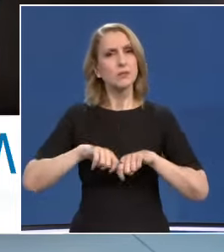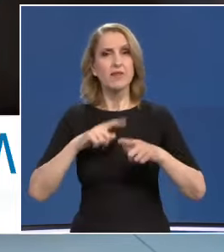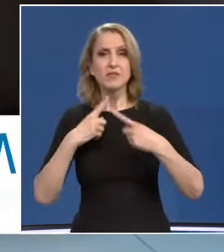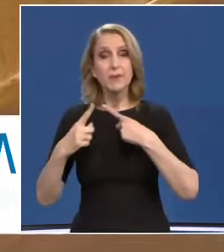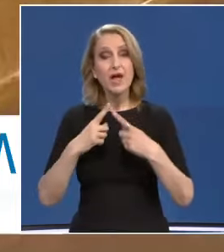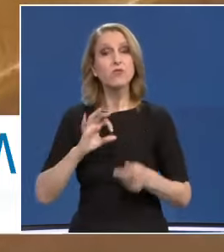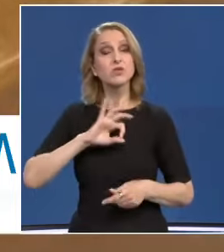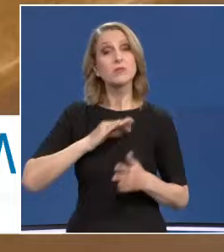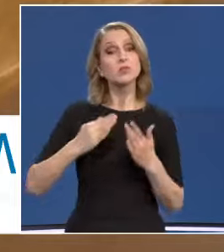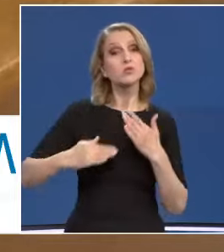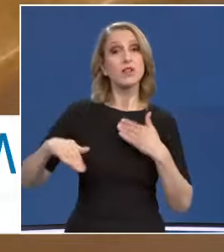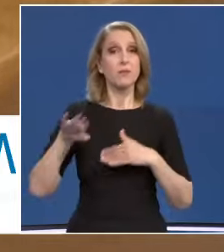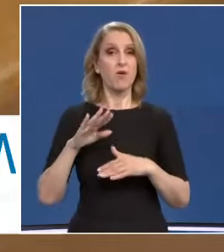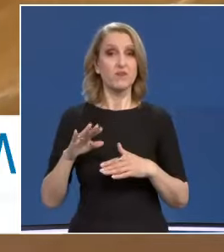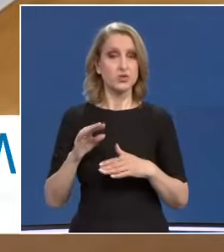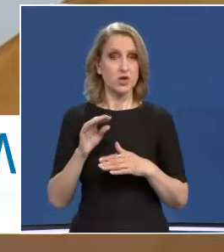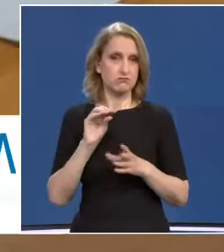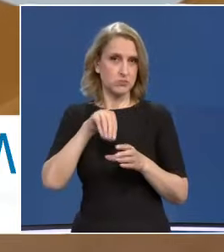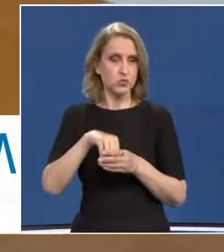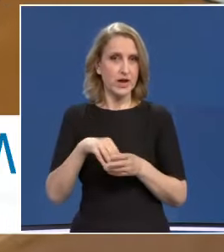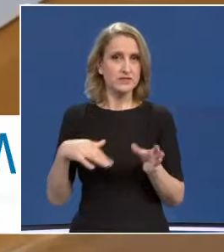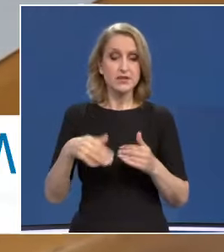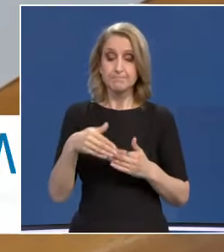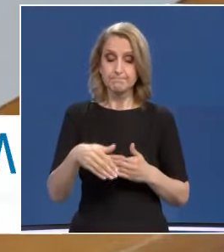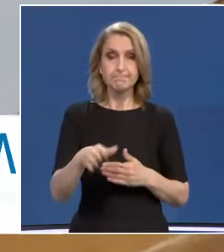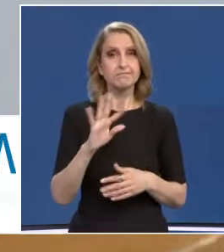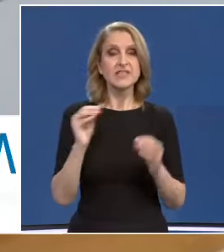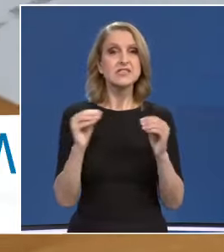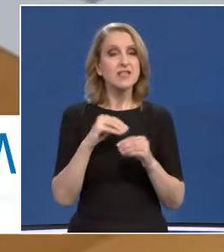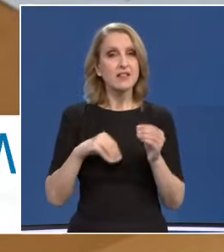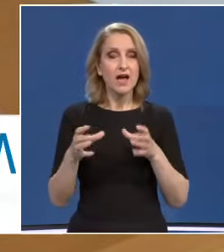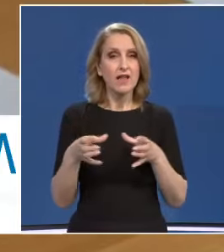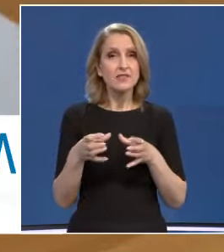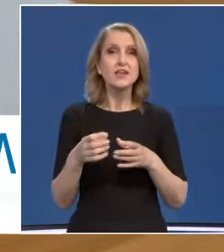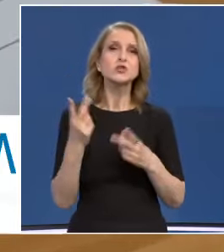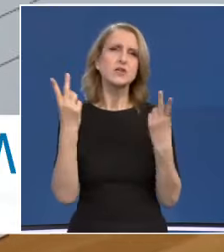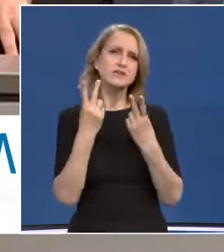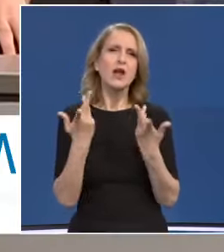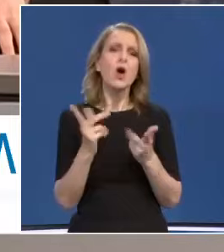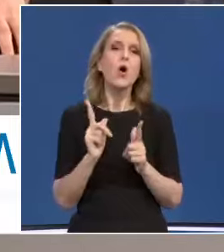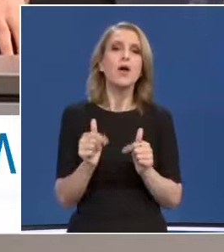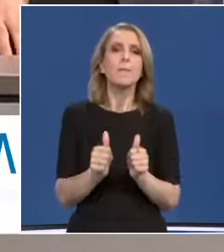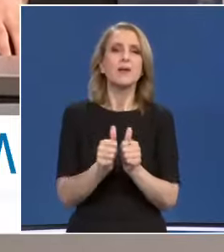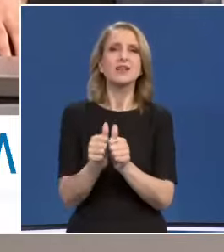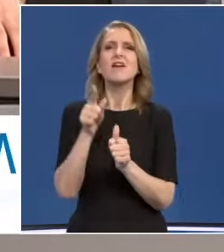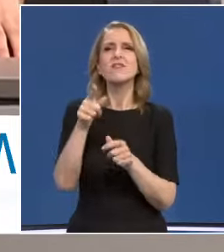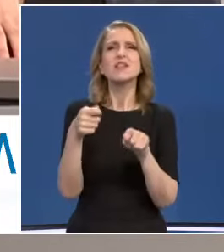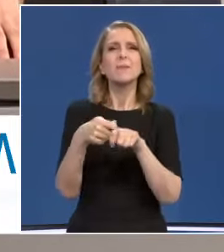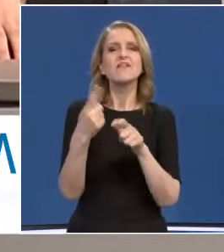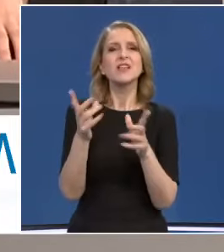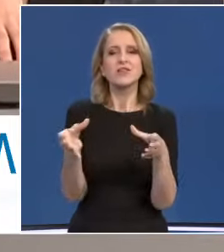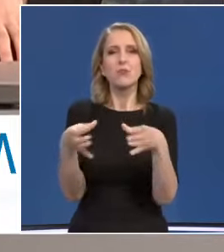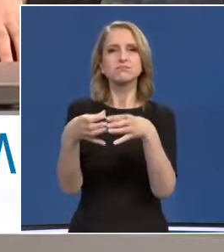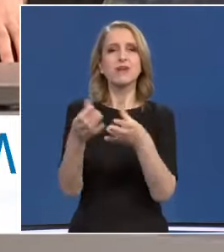да получат повече. Според тях, идното заседание ще покаже кой с кого всъщност си партнира. Вие си сформирахте едно